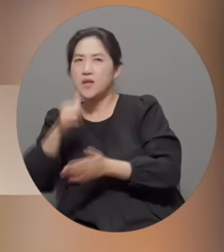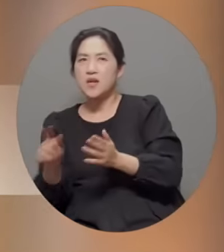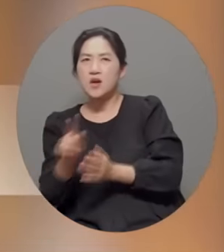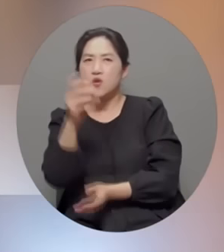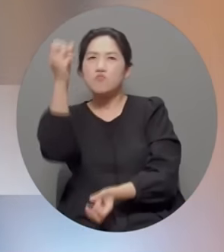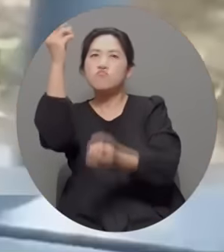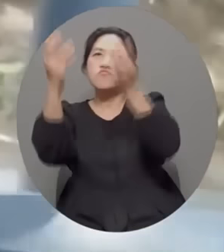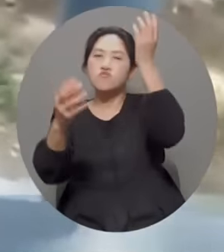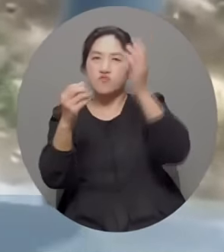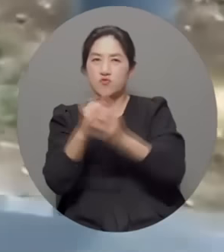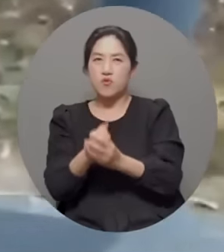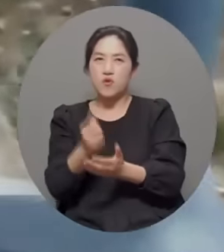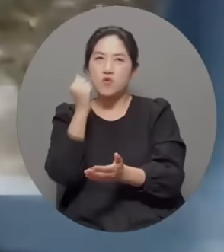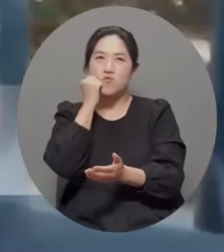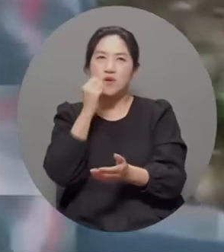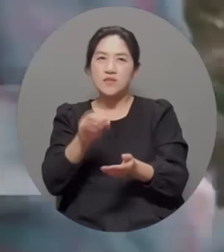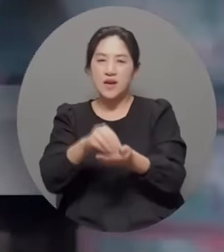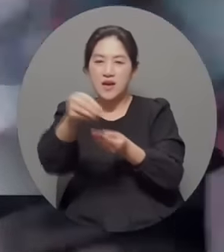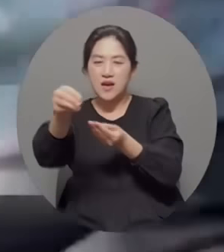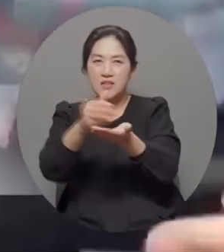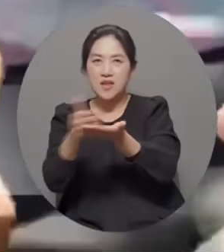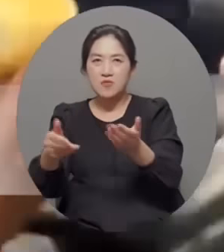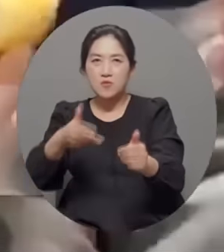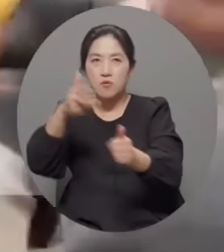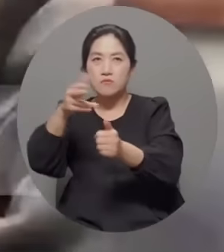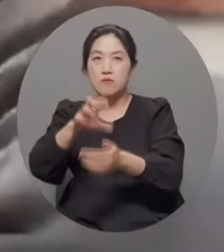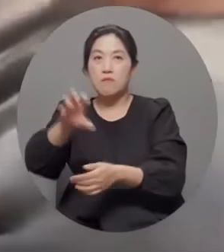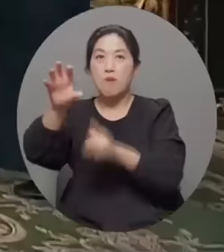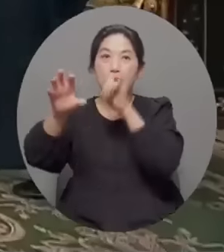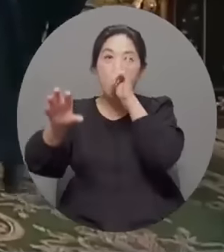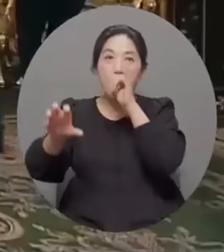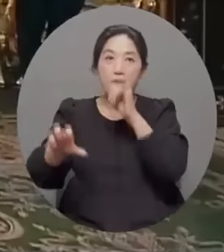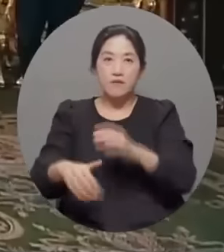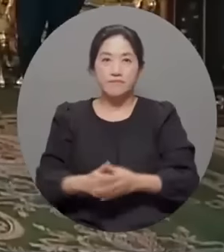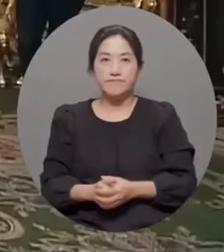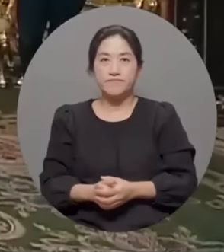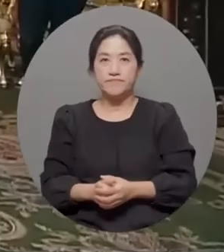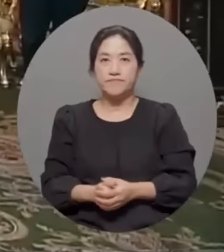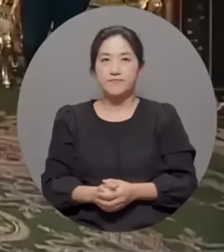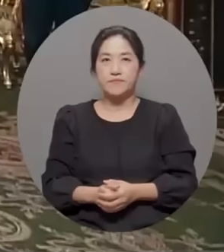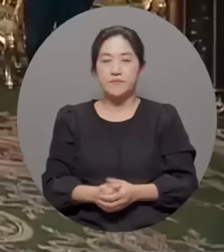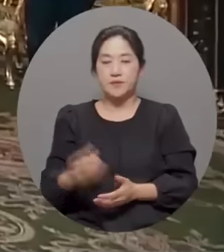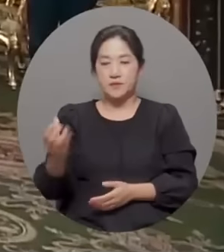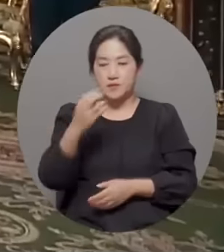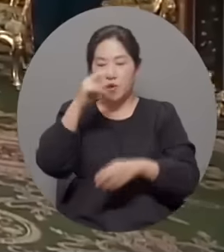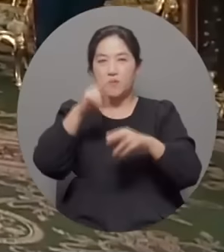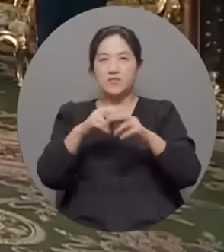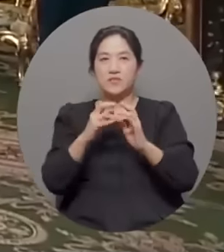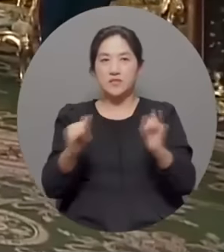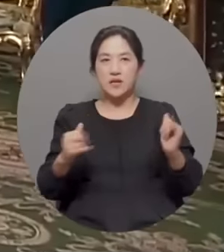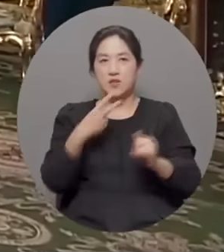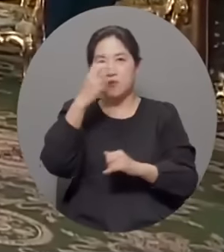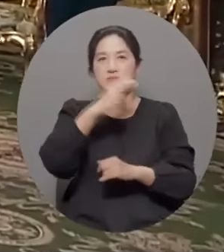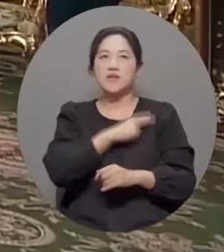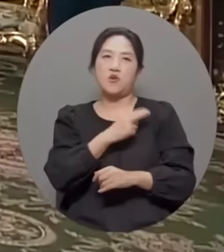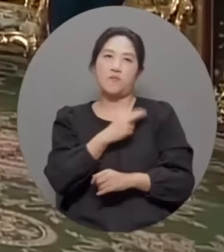불꽃놀이나 과자를 나눠주는 영상도 공개됐습니다. 성직자이자 검사였던